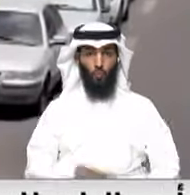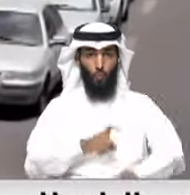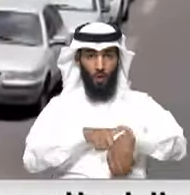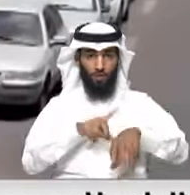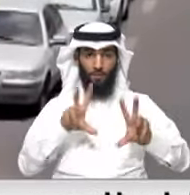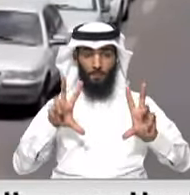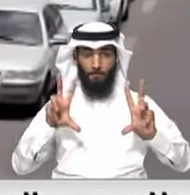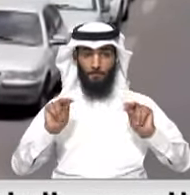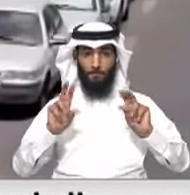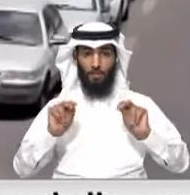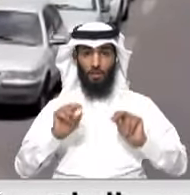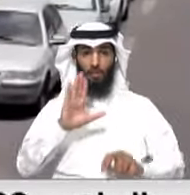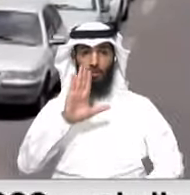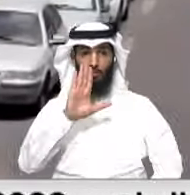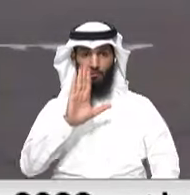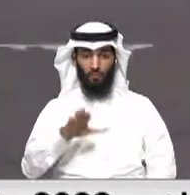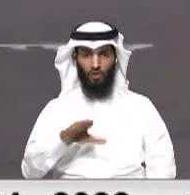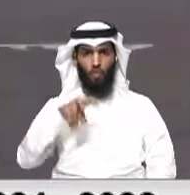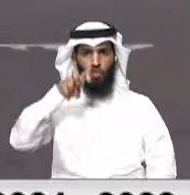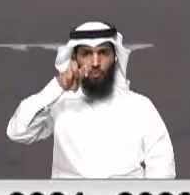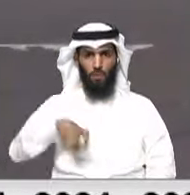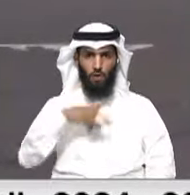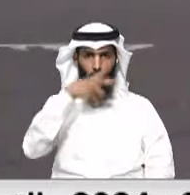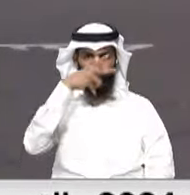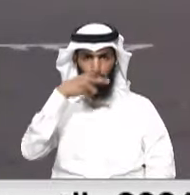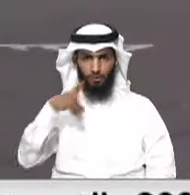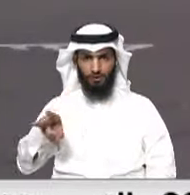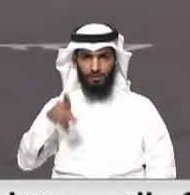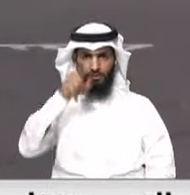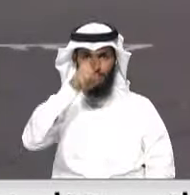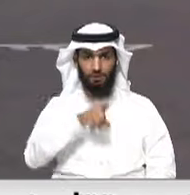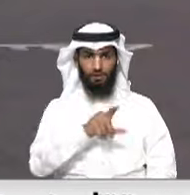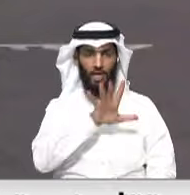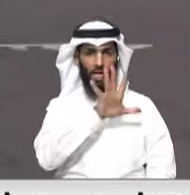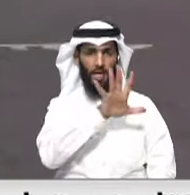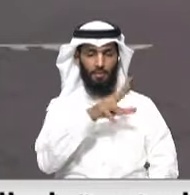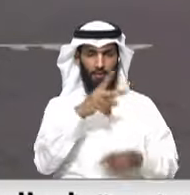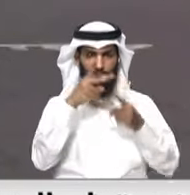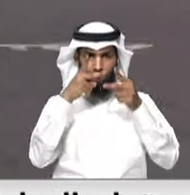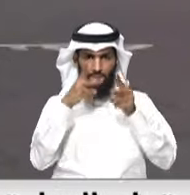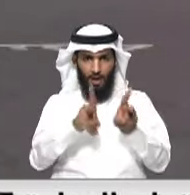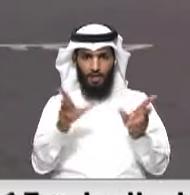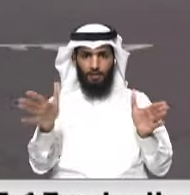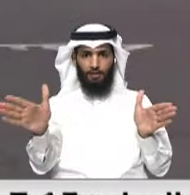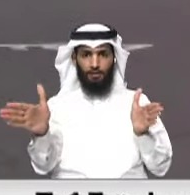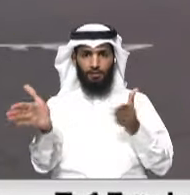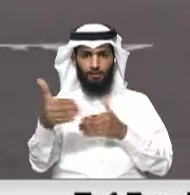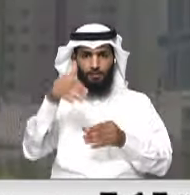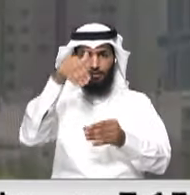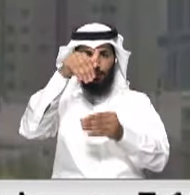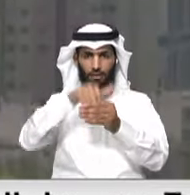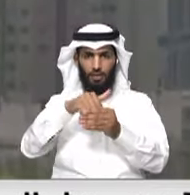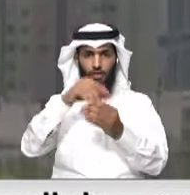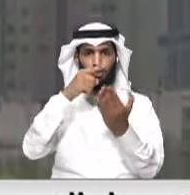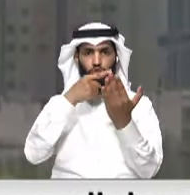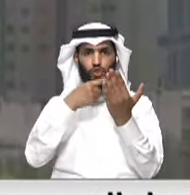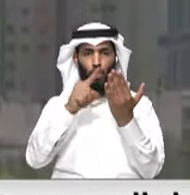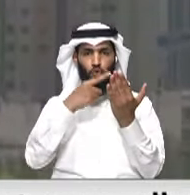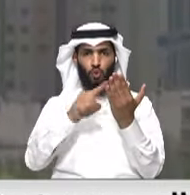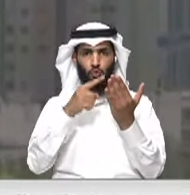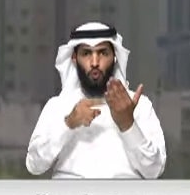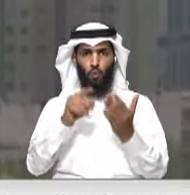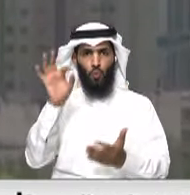الاتفاق على تحديد الثام من يونيو المقبل موعدا لاجراء الانتخابات الرئاسيه المبكره في